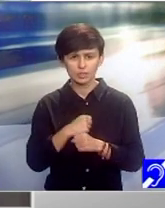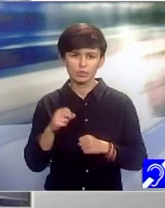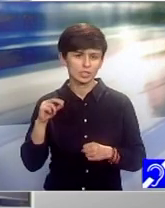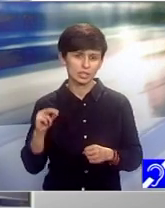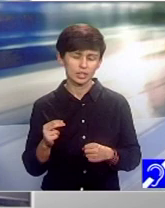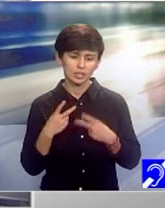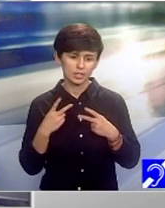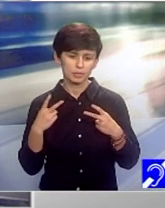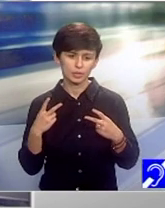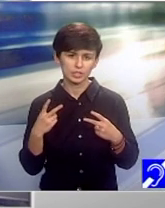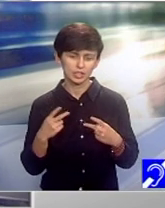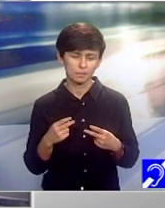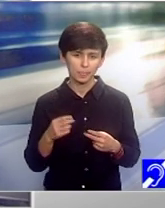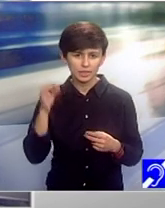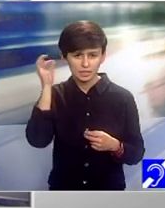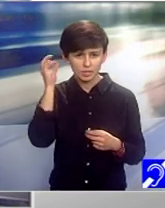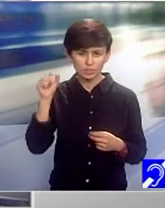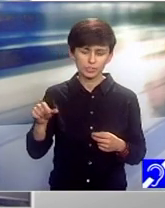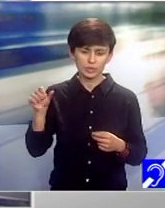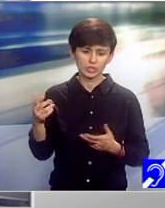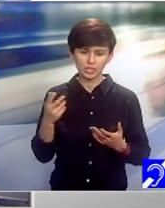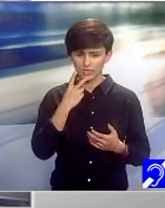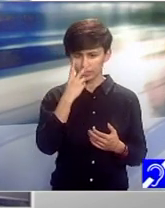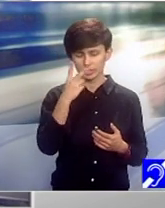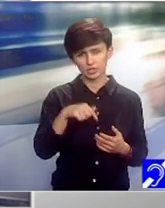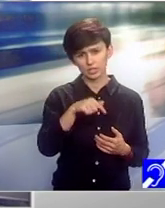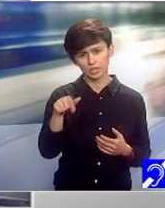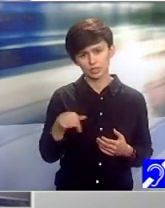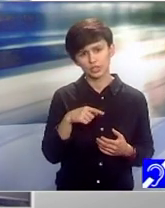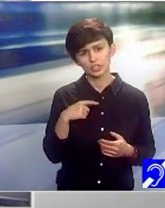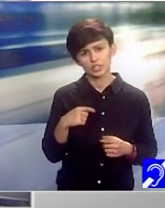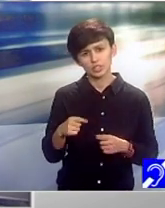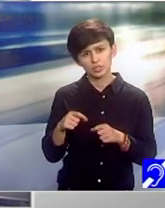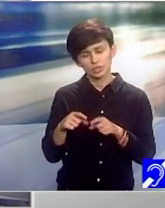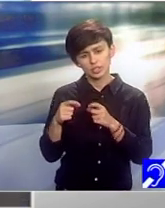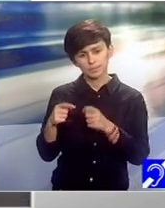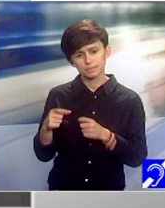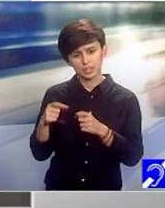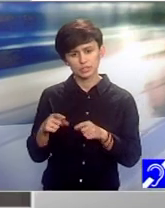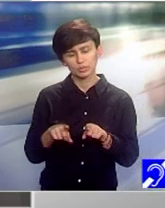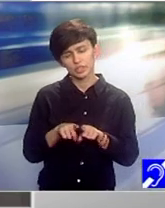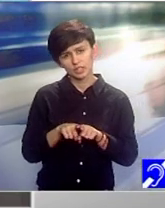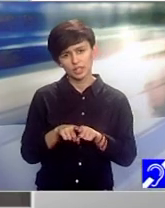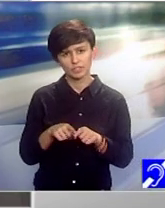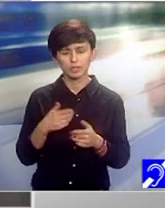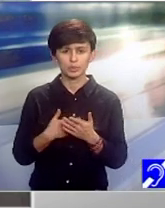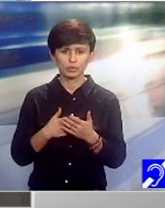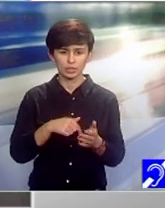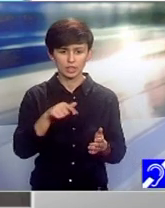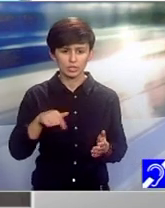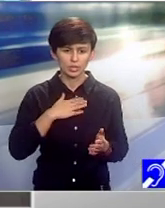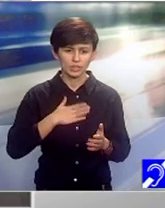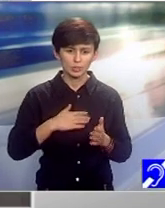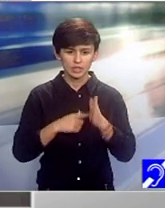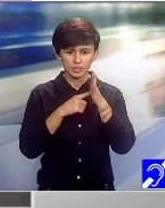și poate că se află într-o situație similară, pentru că asta este ceea ce ne dorim la Fără Prejudecăți, să le arătăm și celorlalți că dincolo de